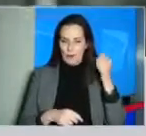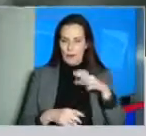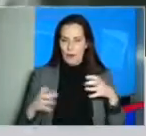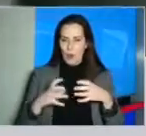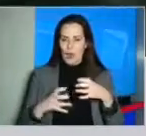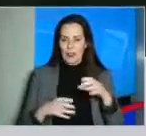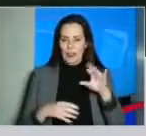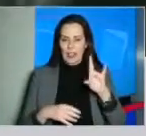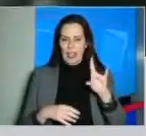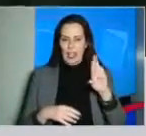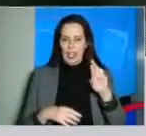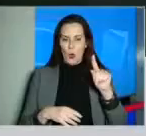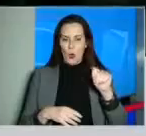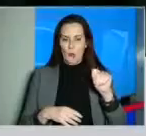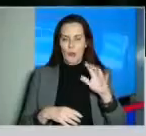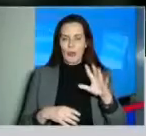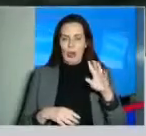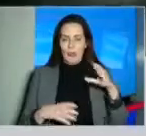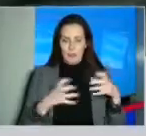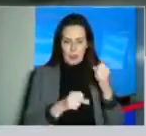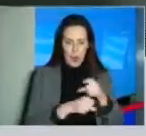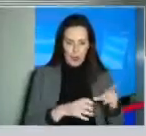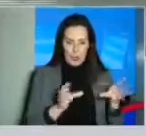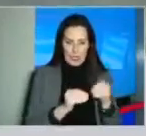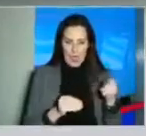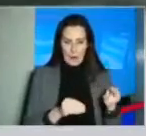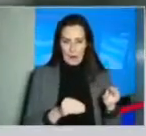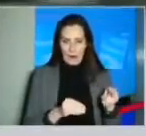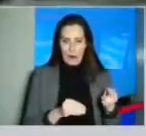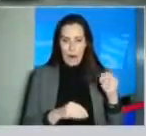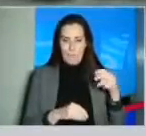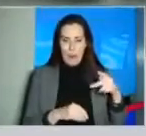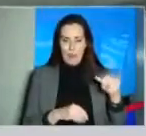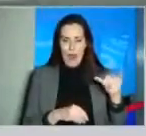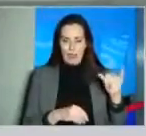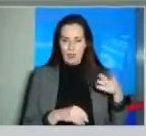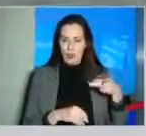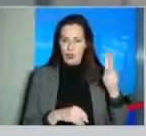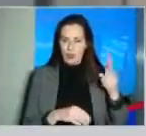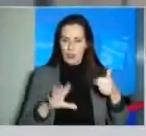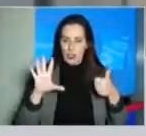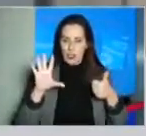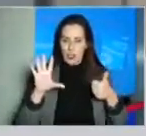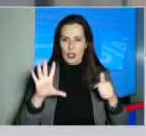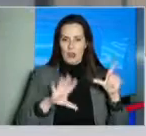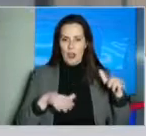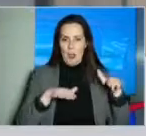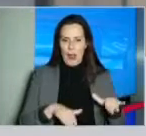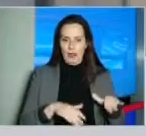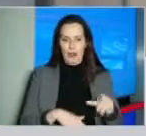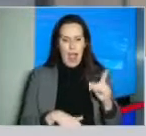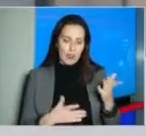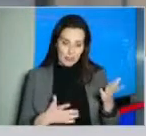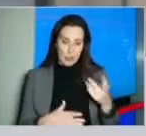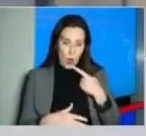ואת תנועת החירות, ורק מפם וביחד עם מפאי, היו למעלה מ-67 מנדטים. אז אין